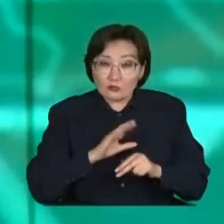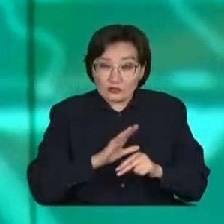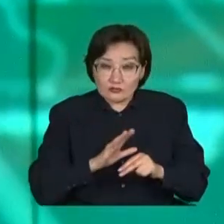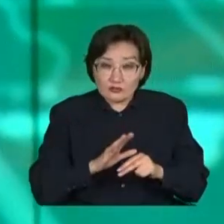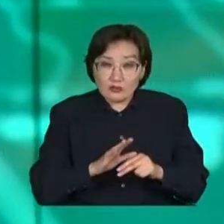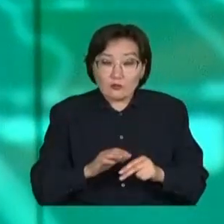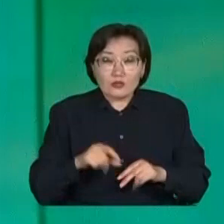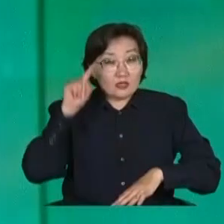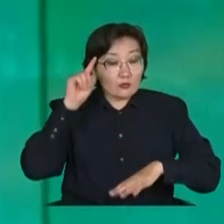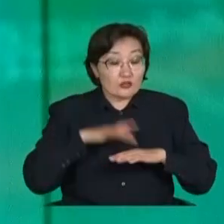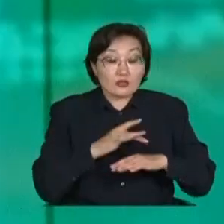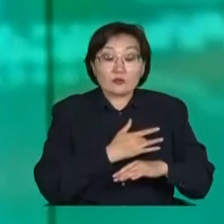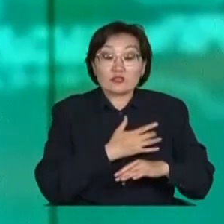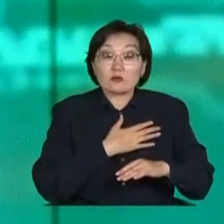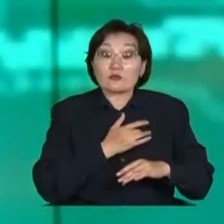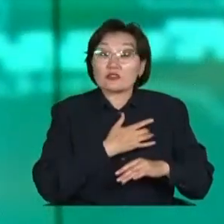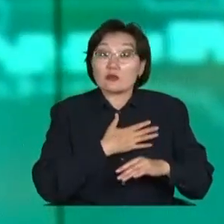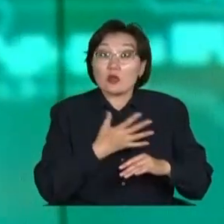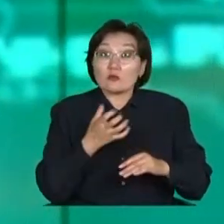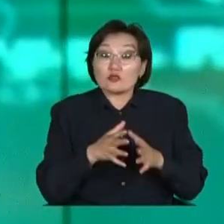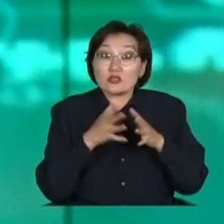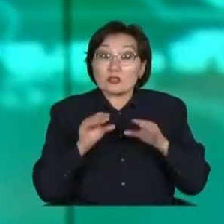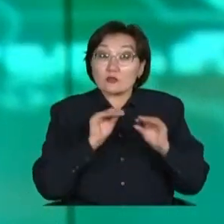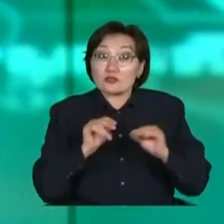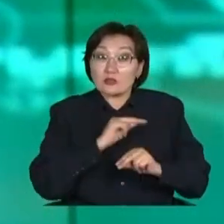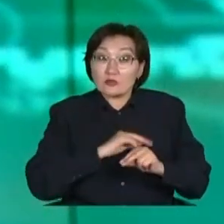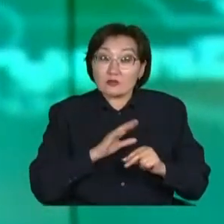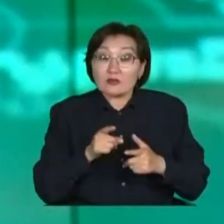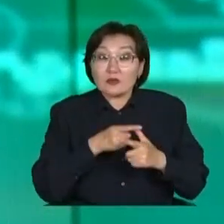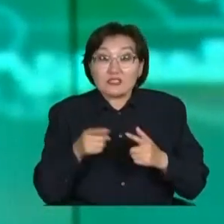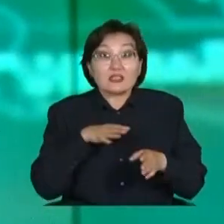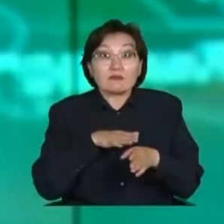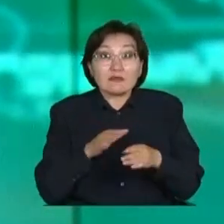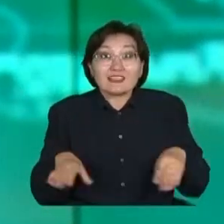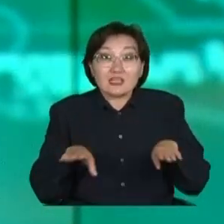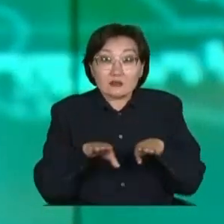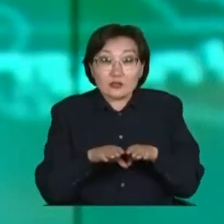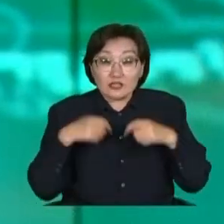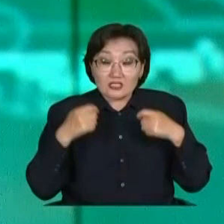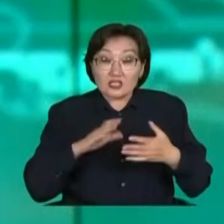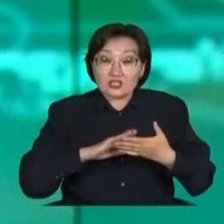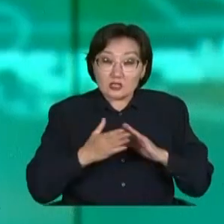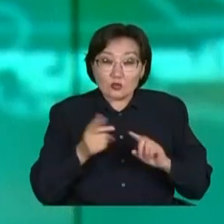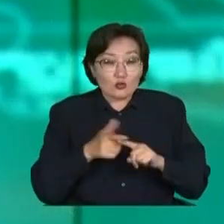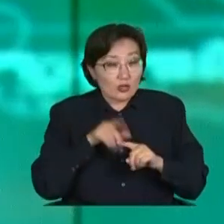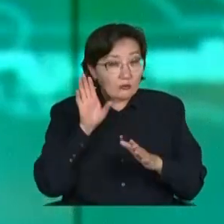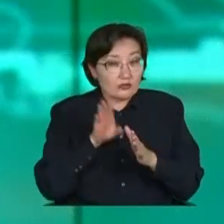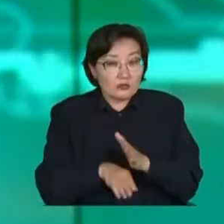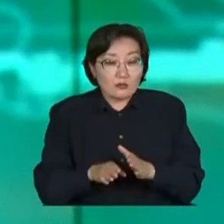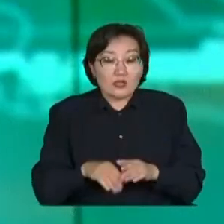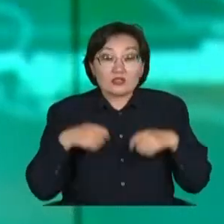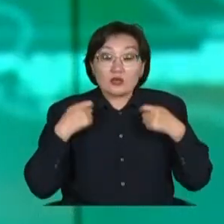дегеніміз әкімдік меншігіндегі 500-ден аса құрал істемейді, не бітеліп қалған деген сөз. Ал базарлардағы жағдай тым нашар. Ауқымды